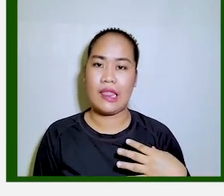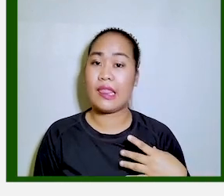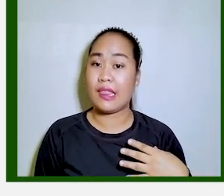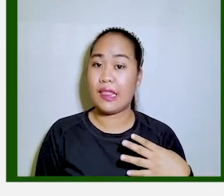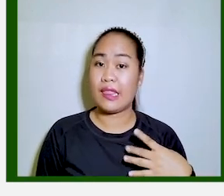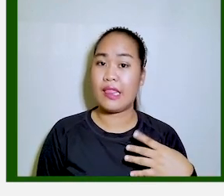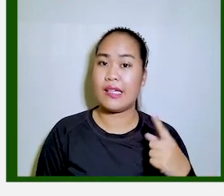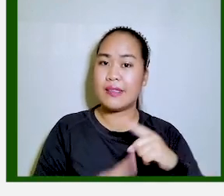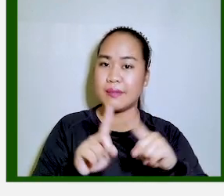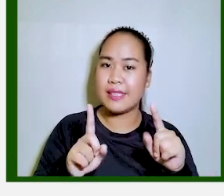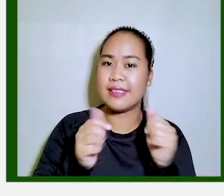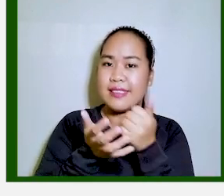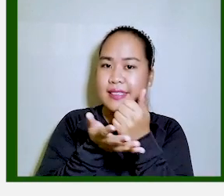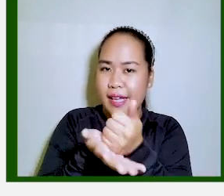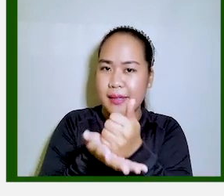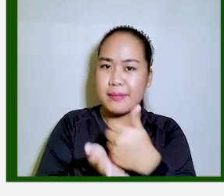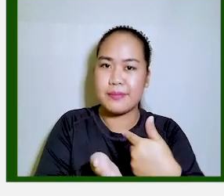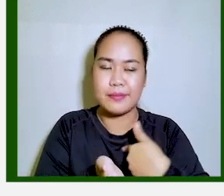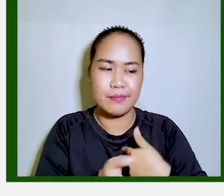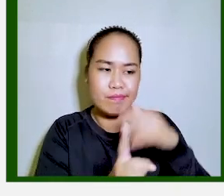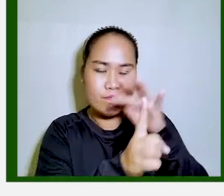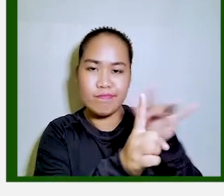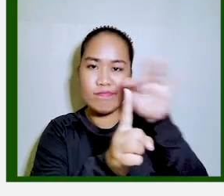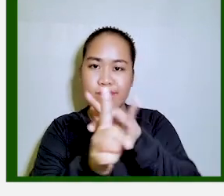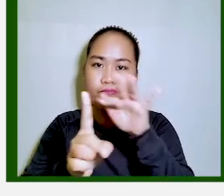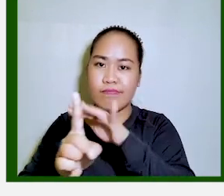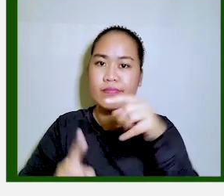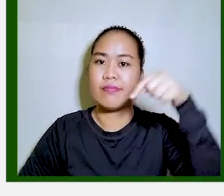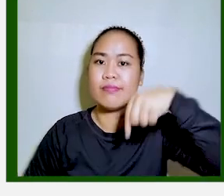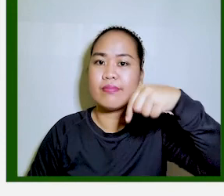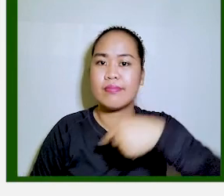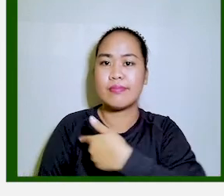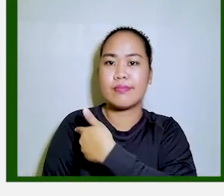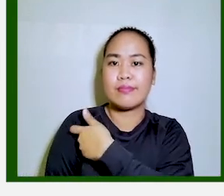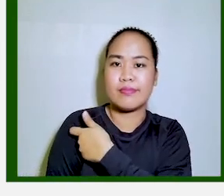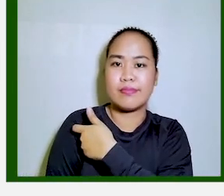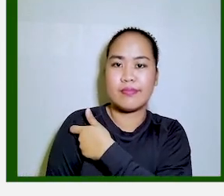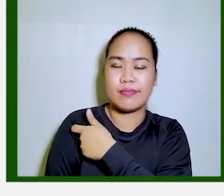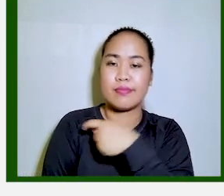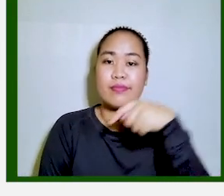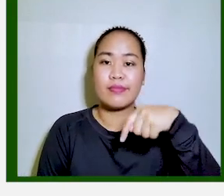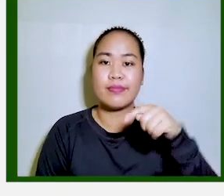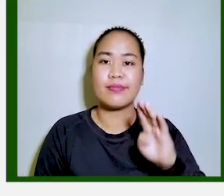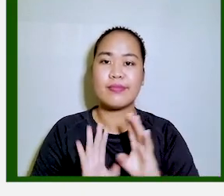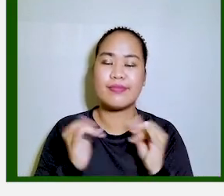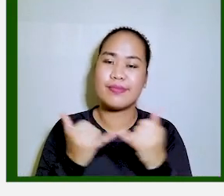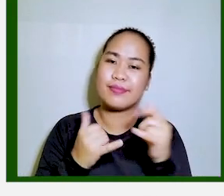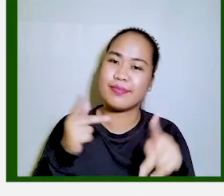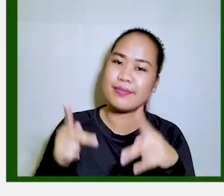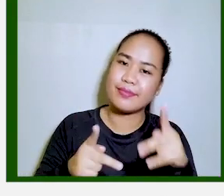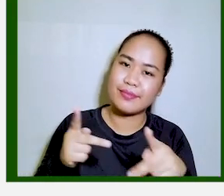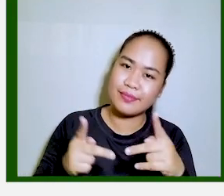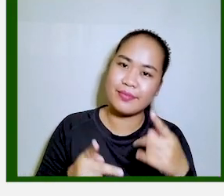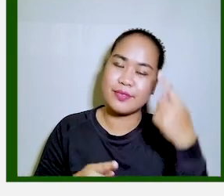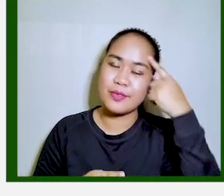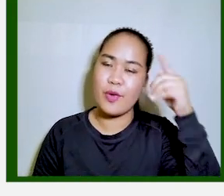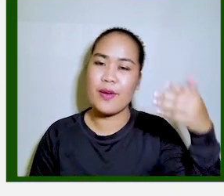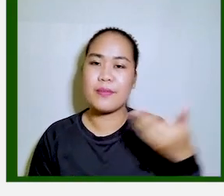help facilitate, of course, itong vaccination sa ating mga kabarangay, gayon din sa mga